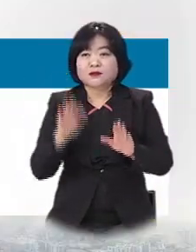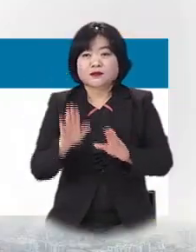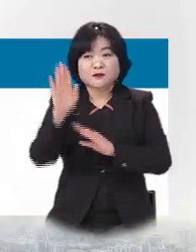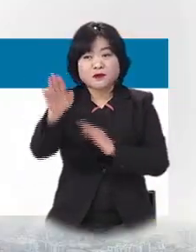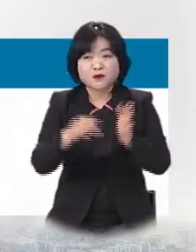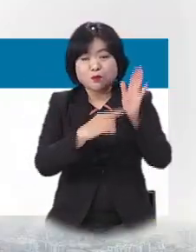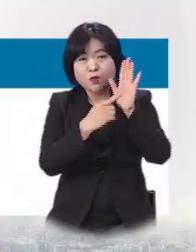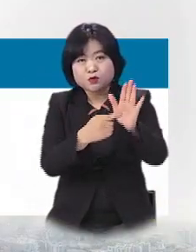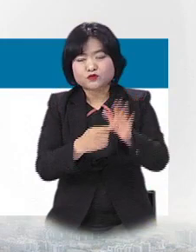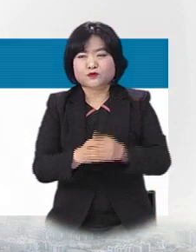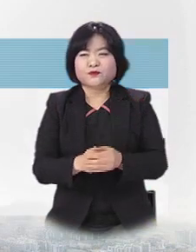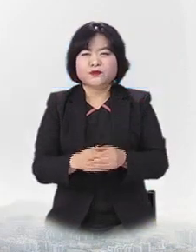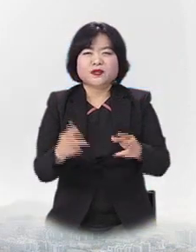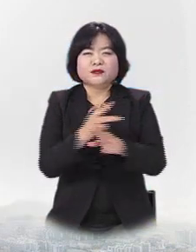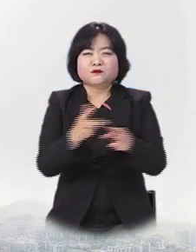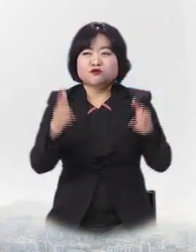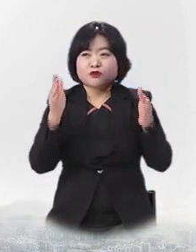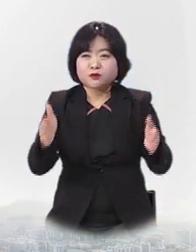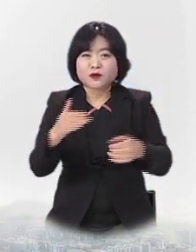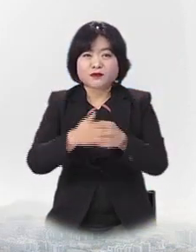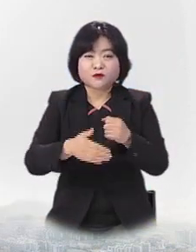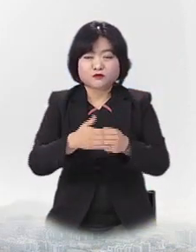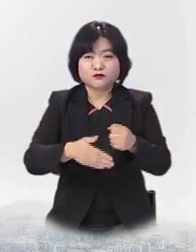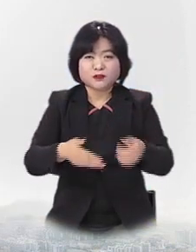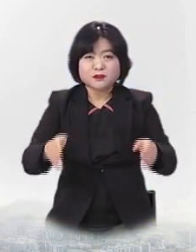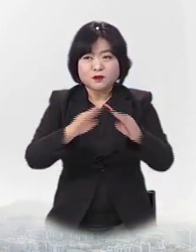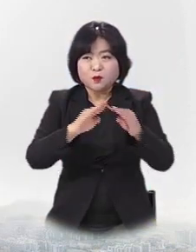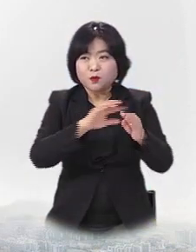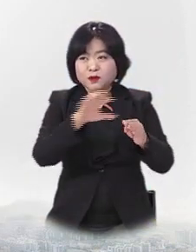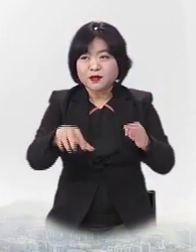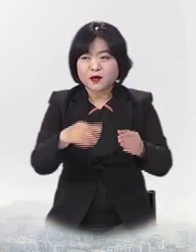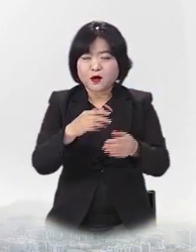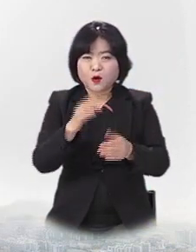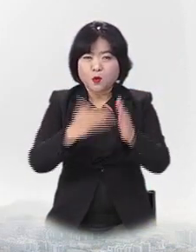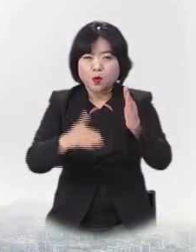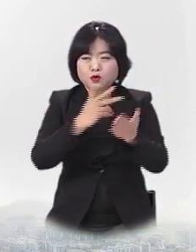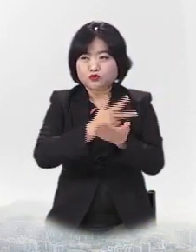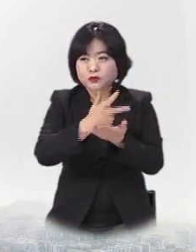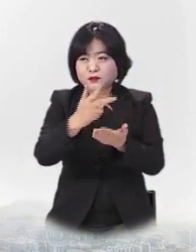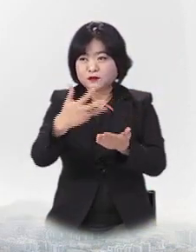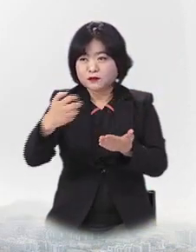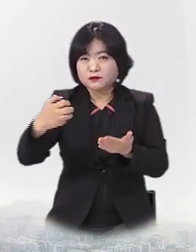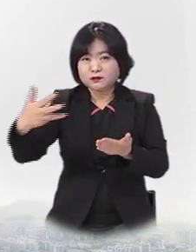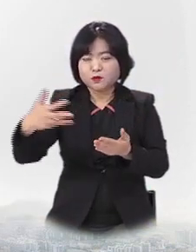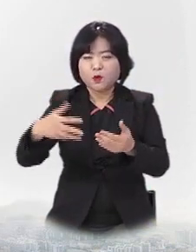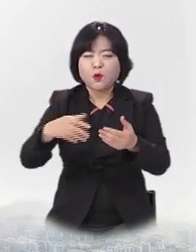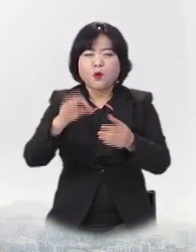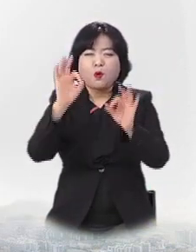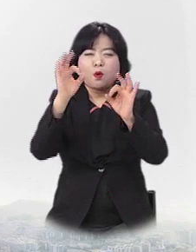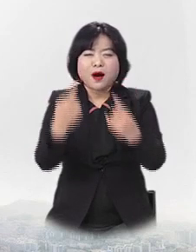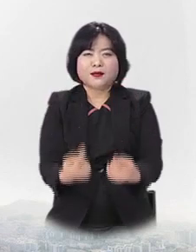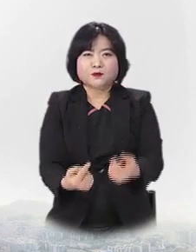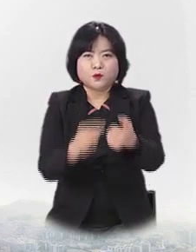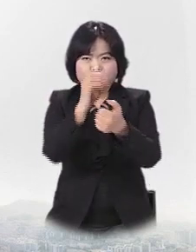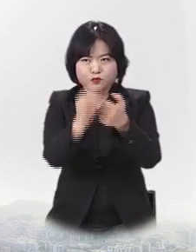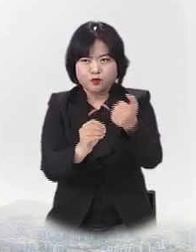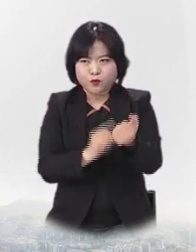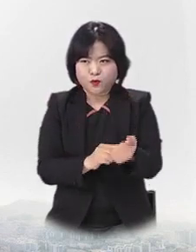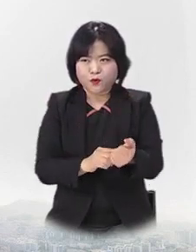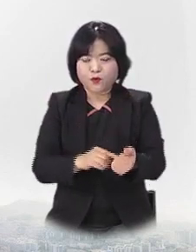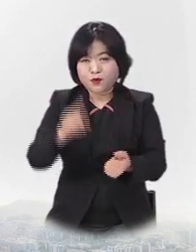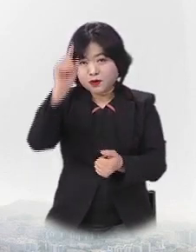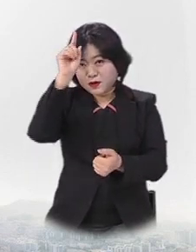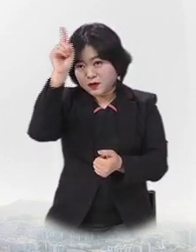보여주는데. 시민 주간 동안 대구 시설공단의 공영 주차장 86곳은 요금을 50% 할인하고,